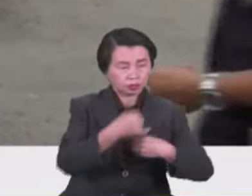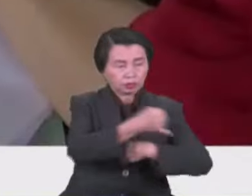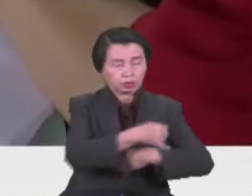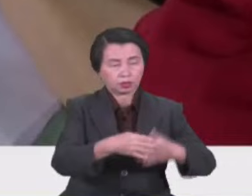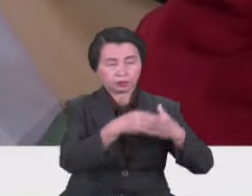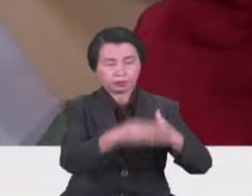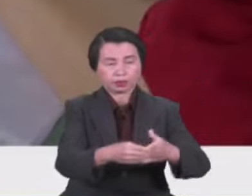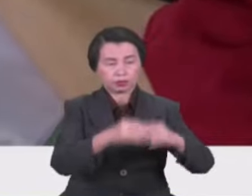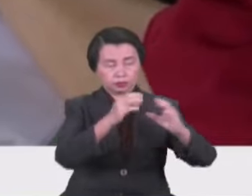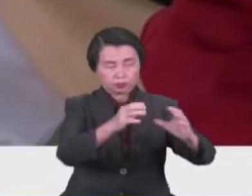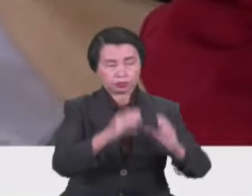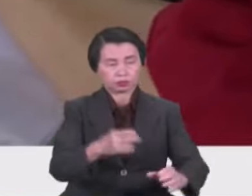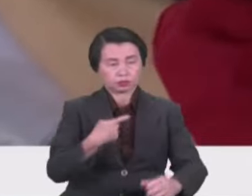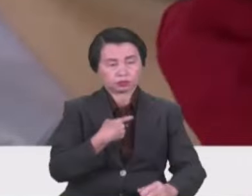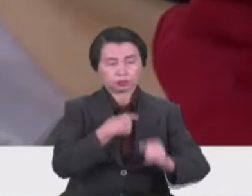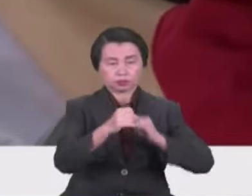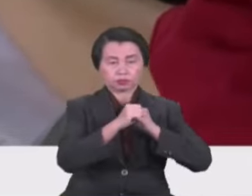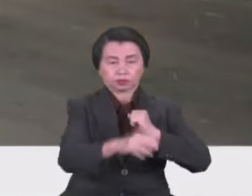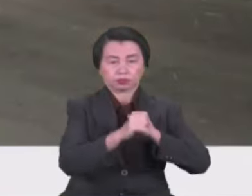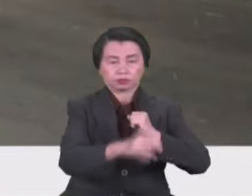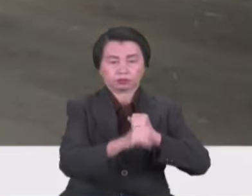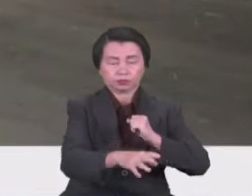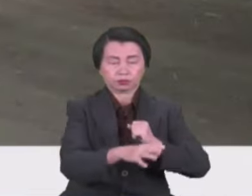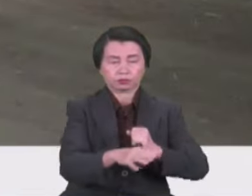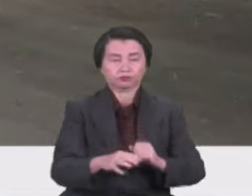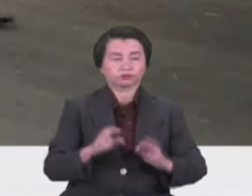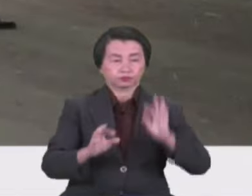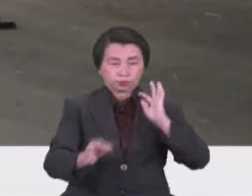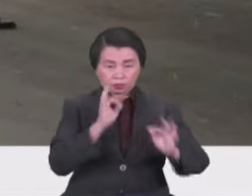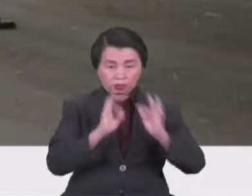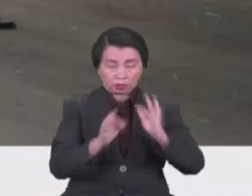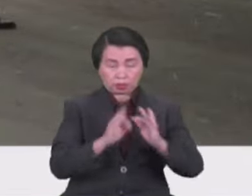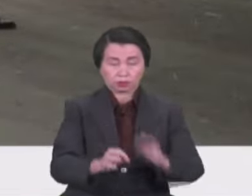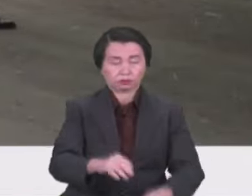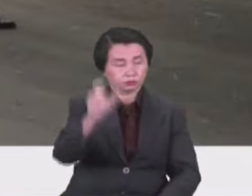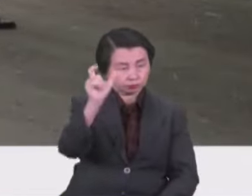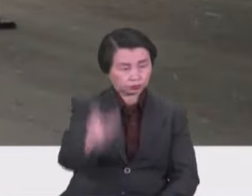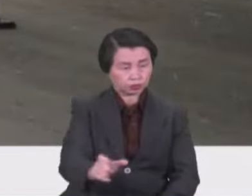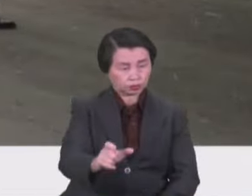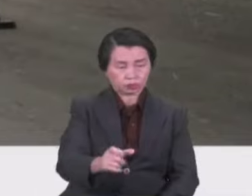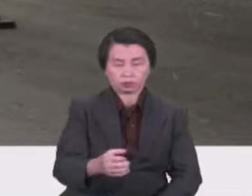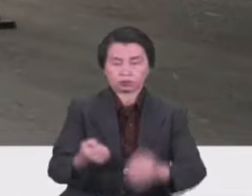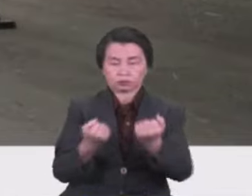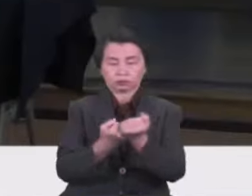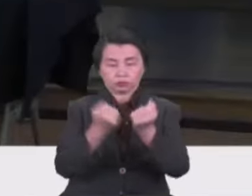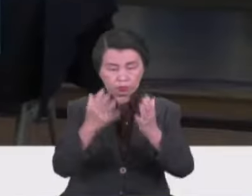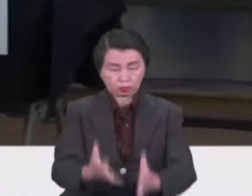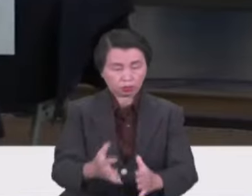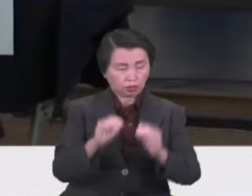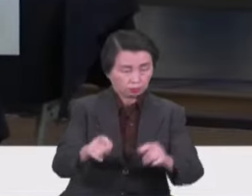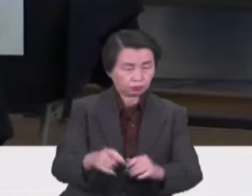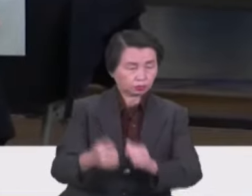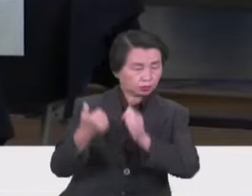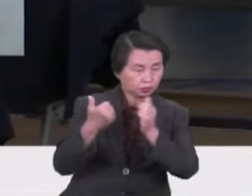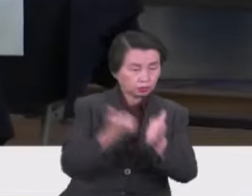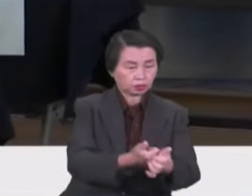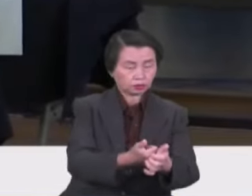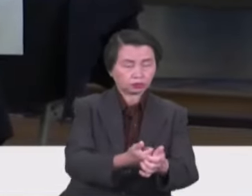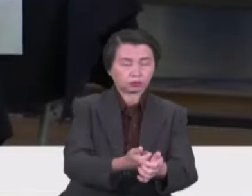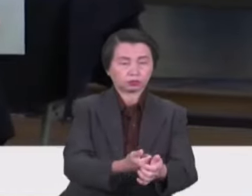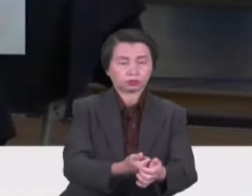panduan terhadap cara-cara kita berkempen dan sebagainya. Kalau pihak calon dan penyokong dapat mematuhi,